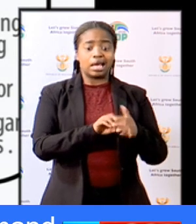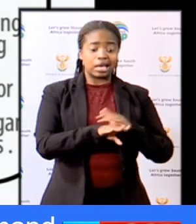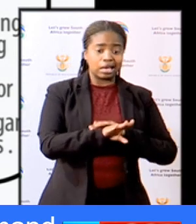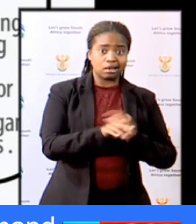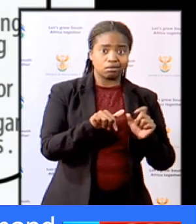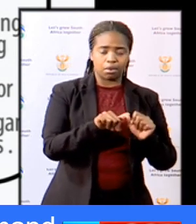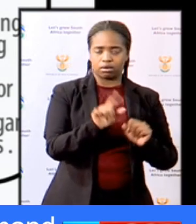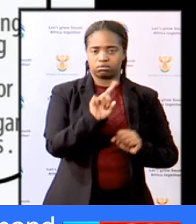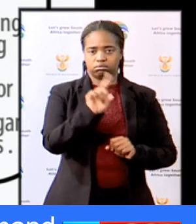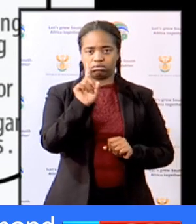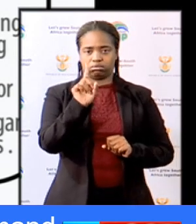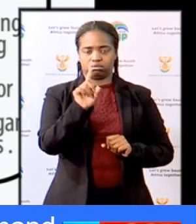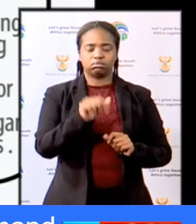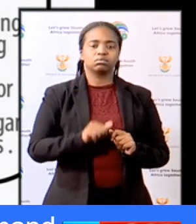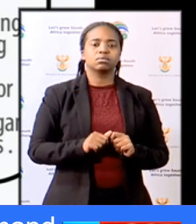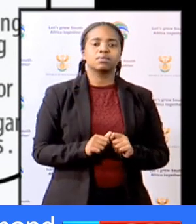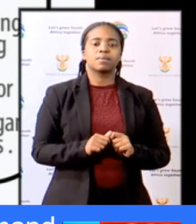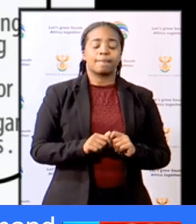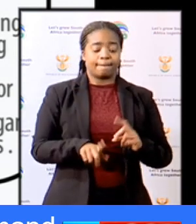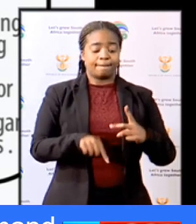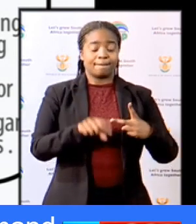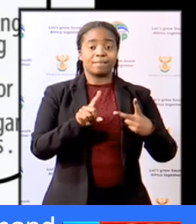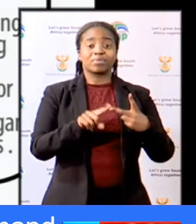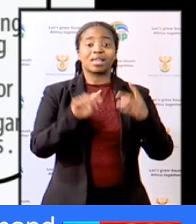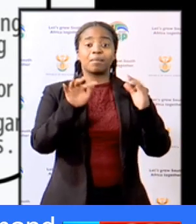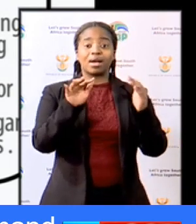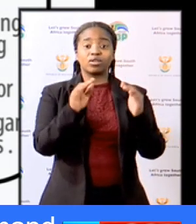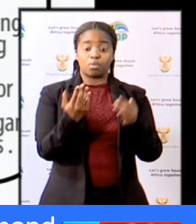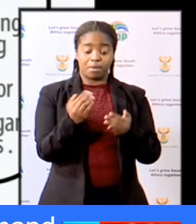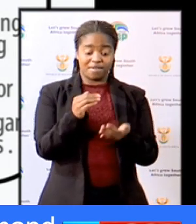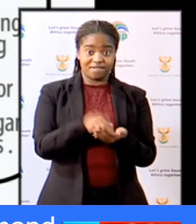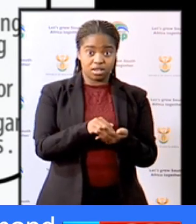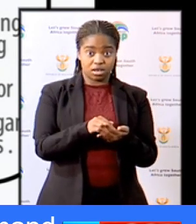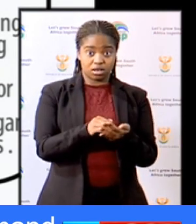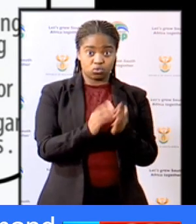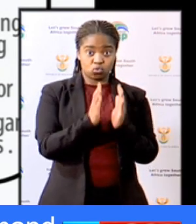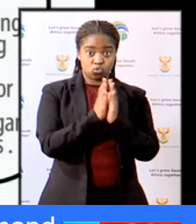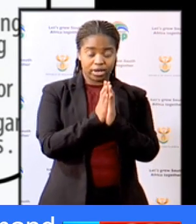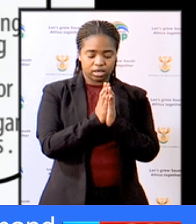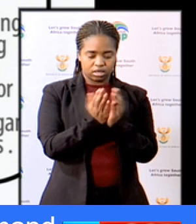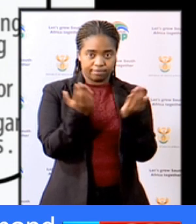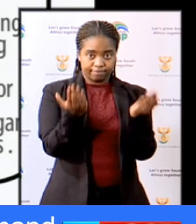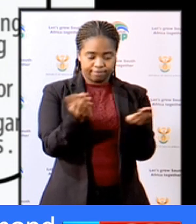tester kuzofanele bageze izandla mabefika esontweni